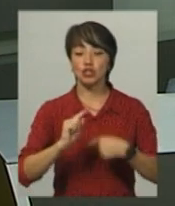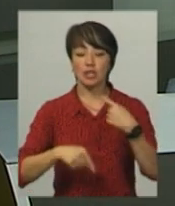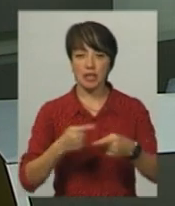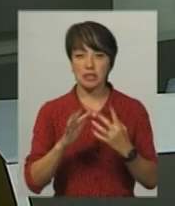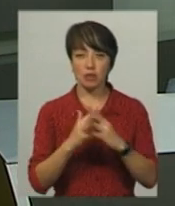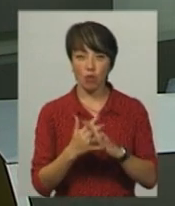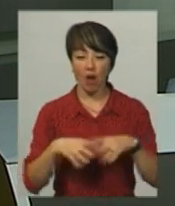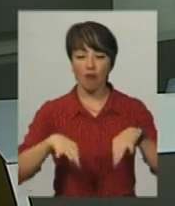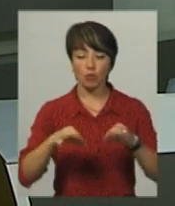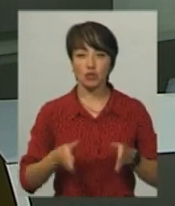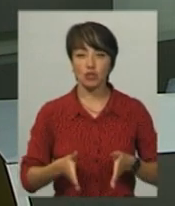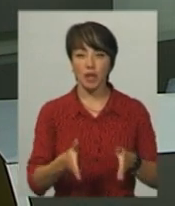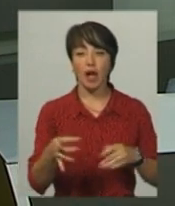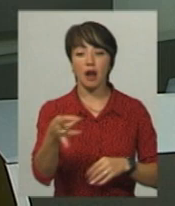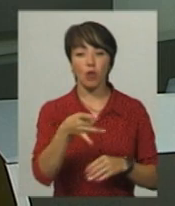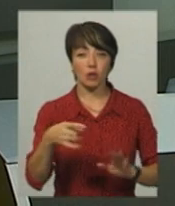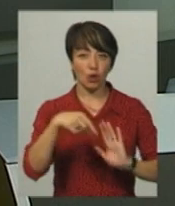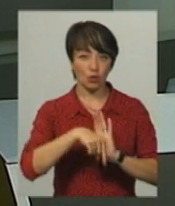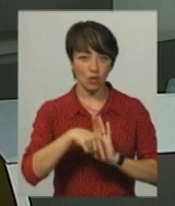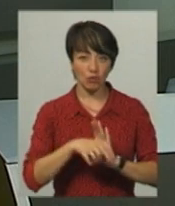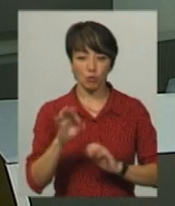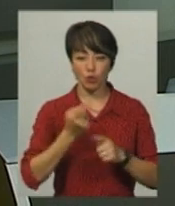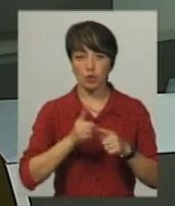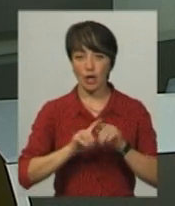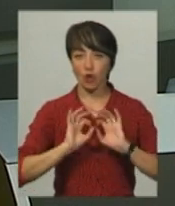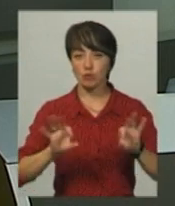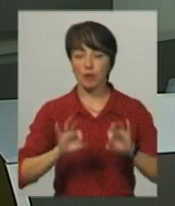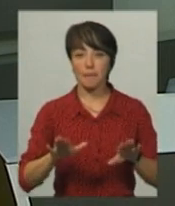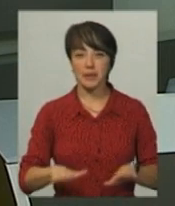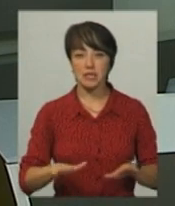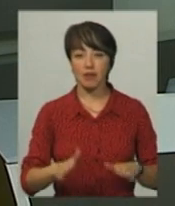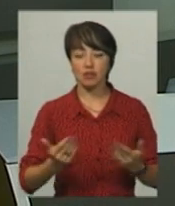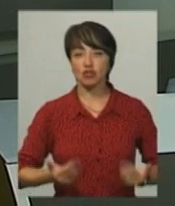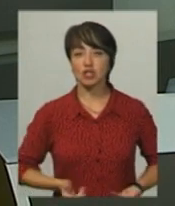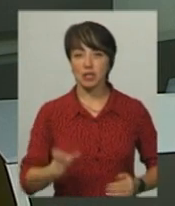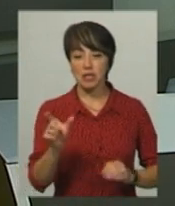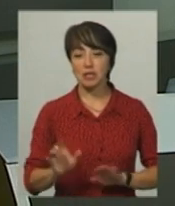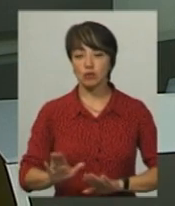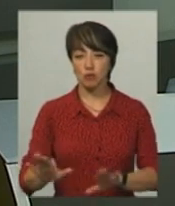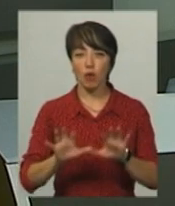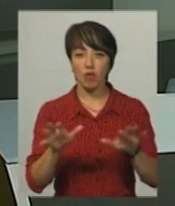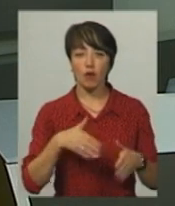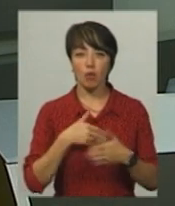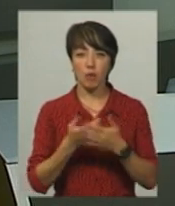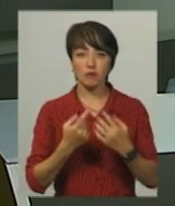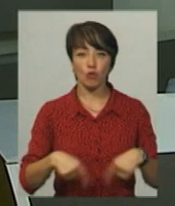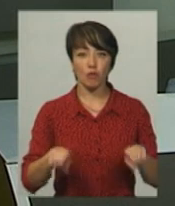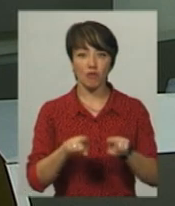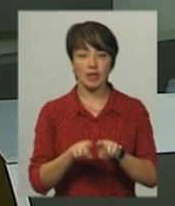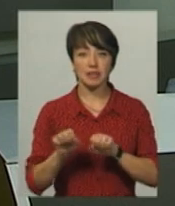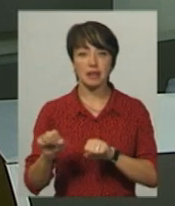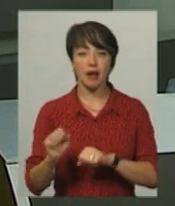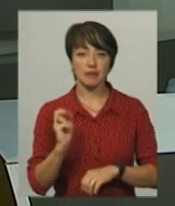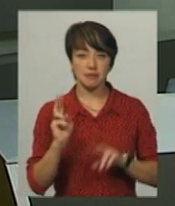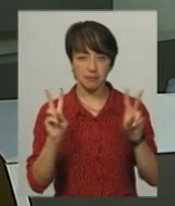проходить автомобільний шлях регіонального значення. Про це нам розповіла місцева жителька, заступник голови громадського формування «Захист» Людмила